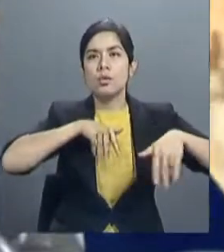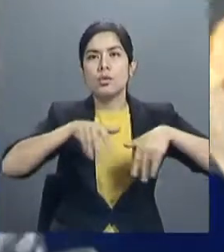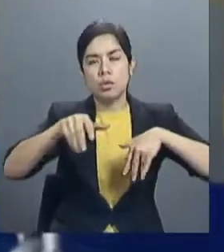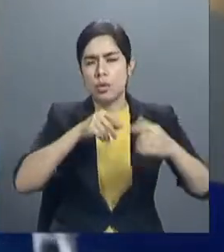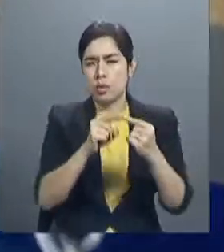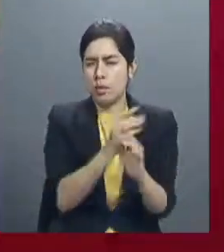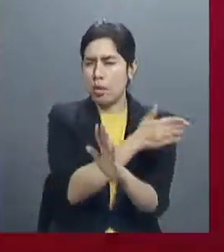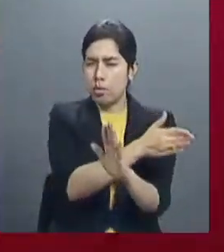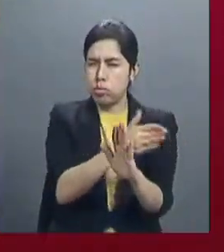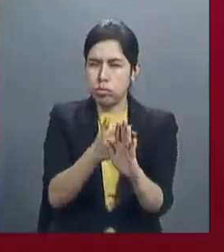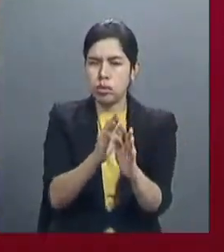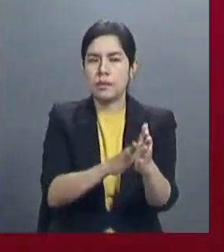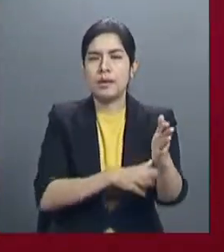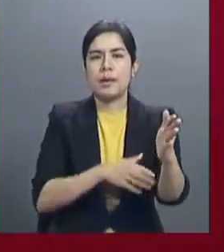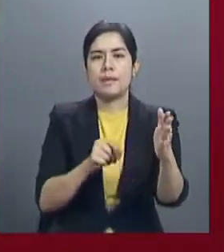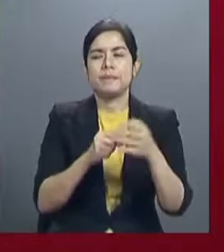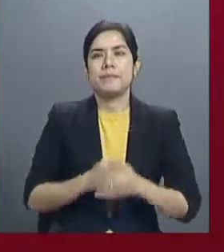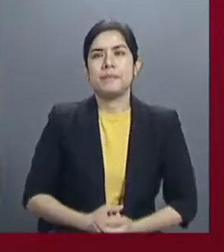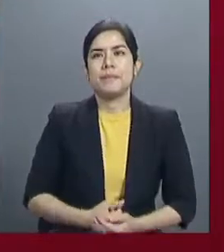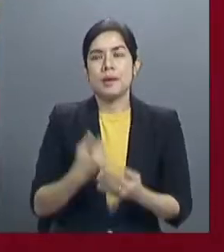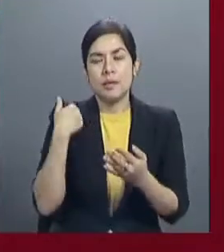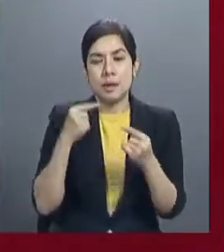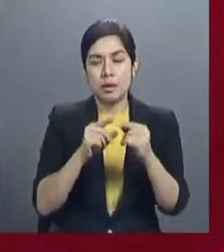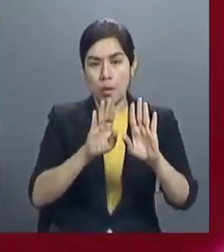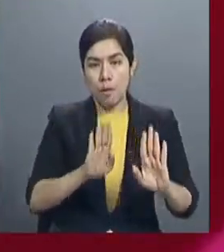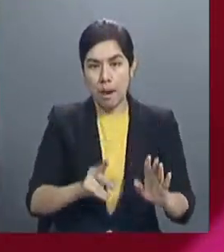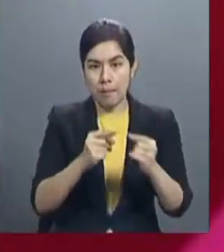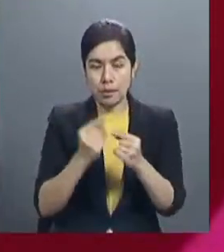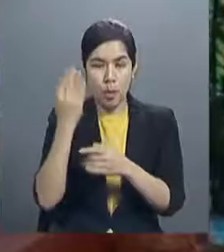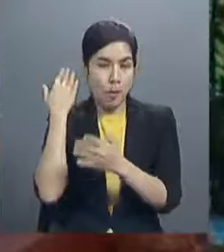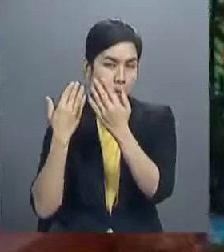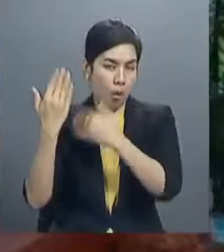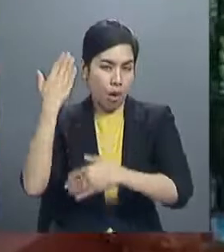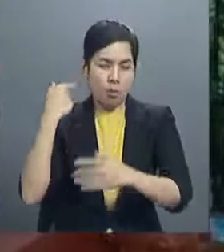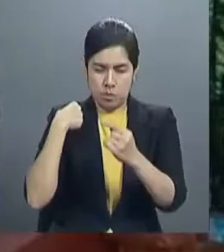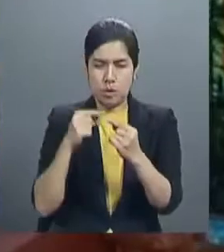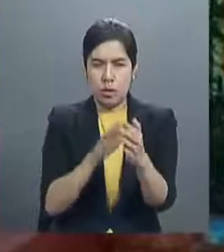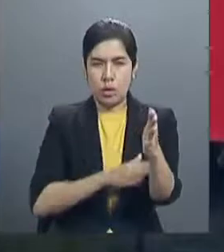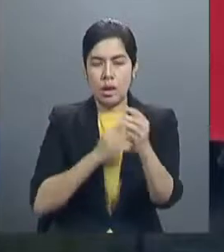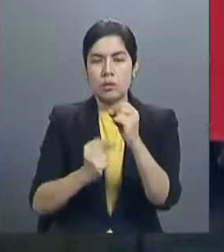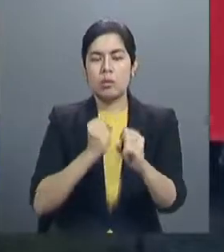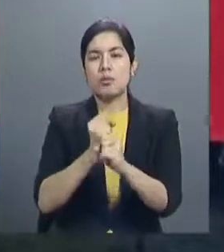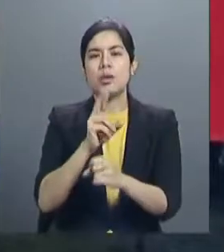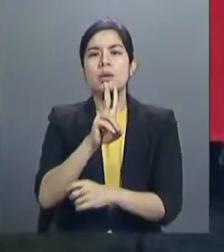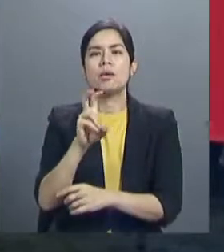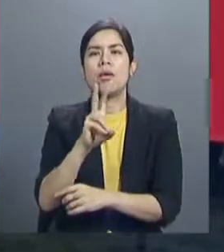กันมาหลายชั่วอายุคนมีกรรมวิธีแบบโบราณดั้งเดิมมากว่า200ปี ตะ